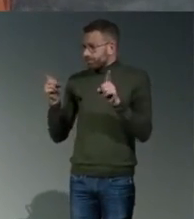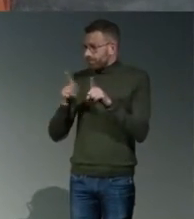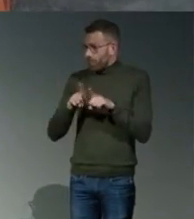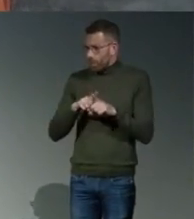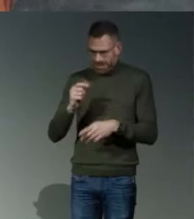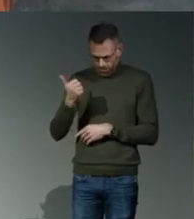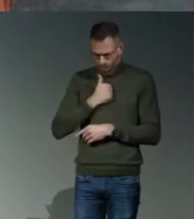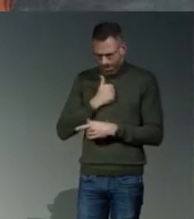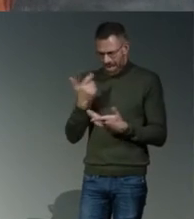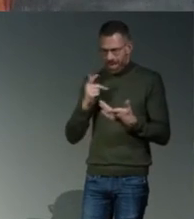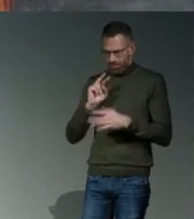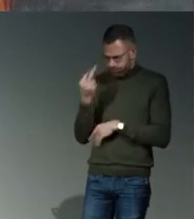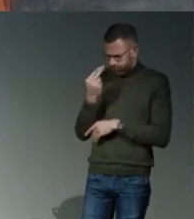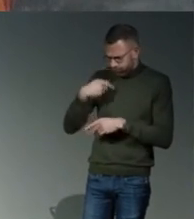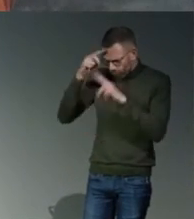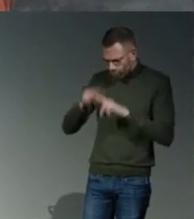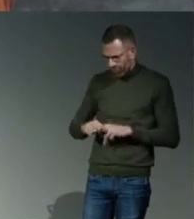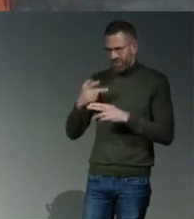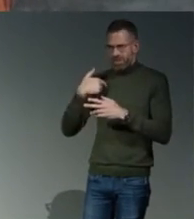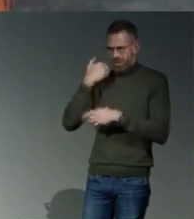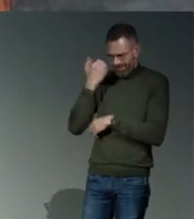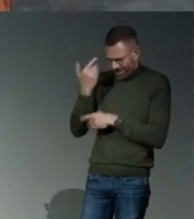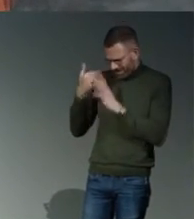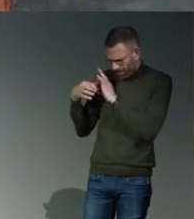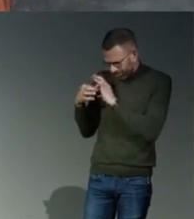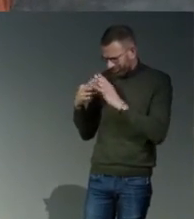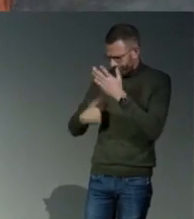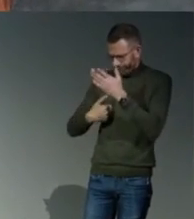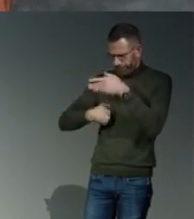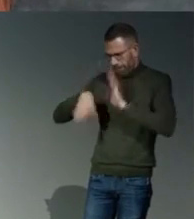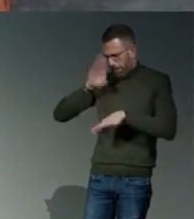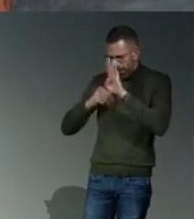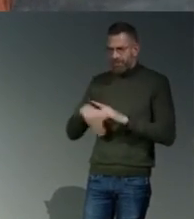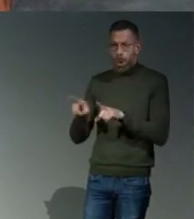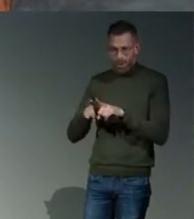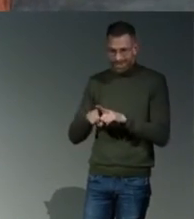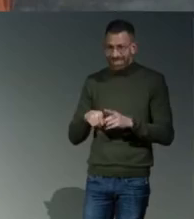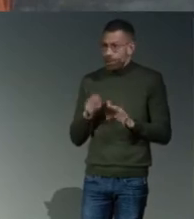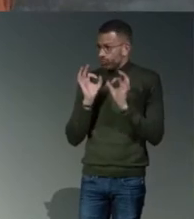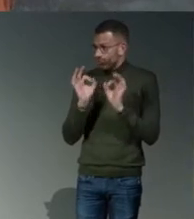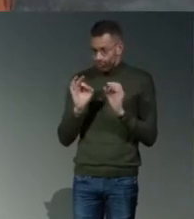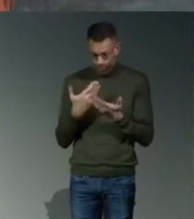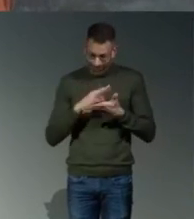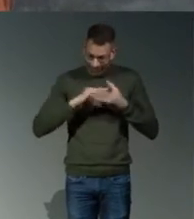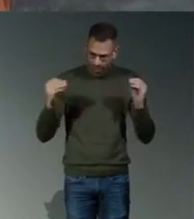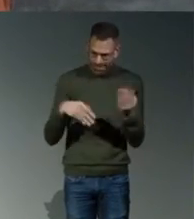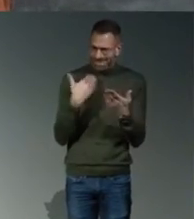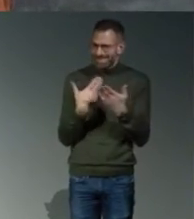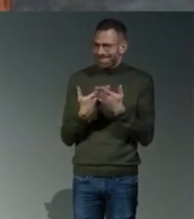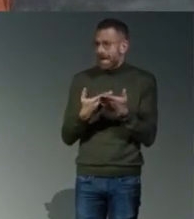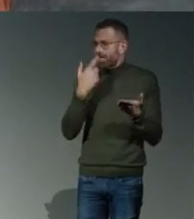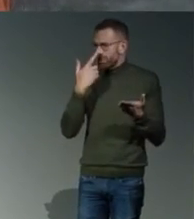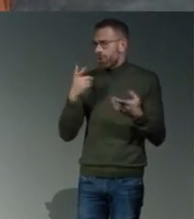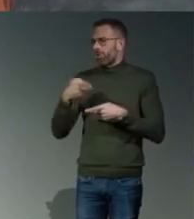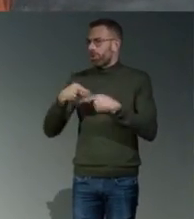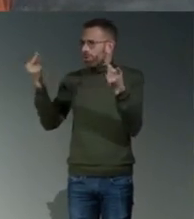propres affects et dans mes propres souvenirs. Mais c'est justement avec cette forme-là que je pensais pouvoir entraîner le